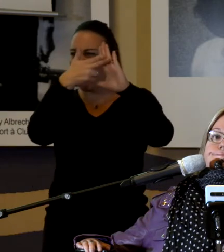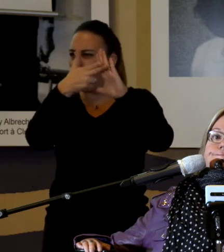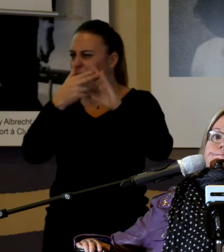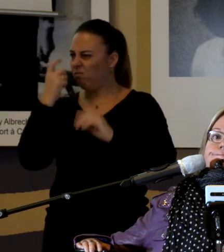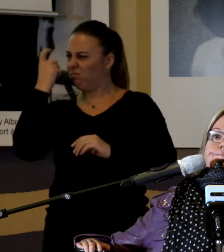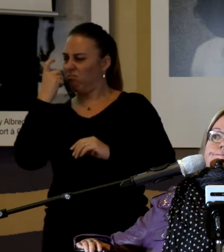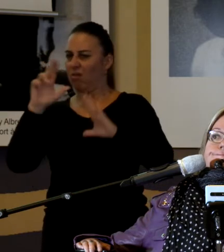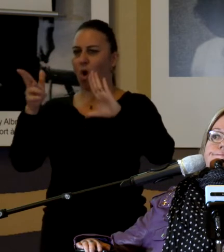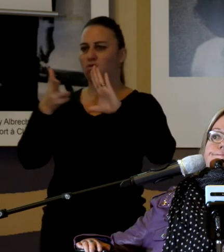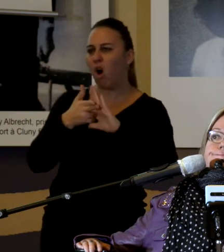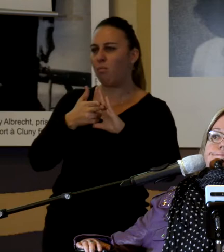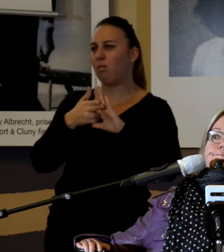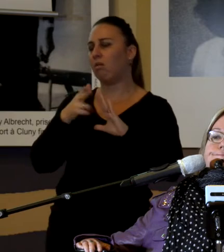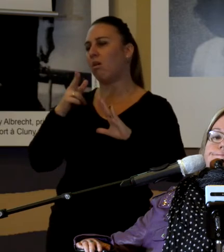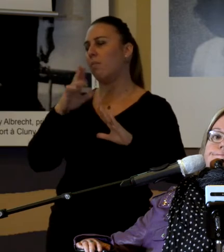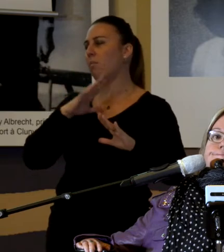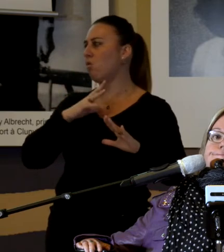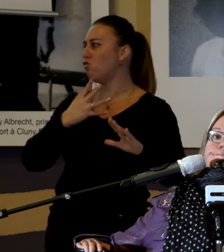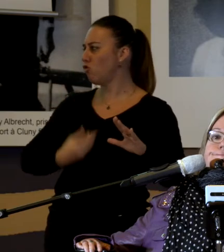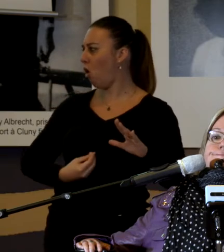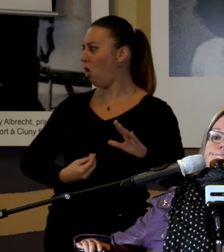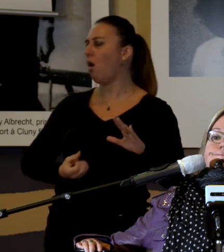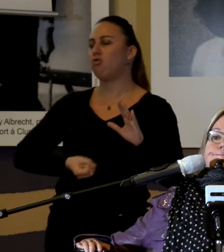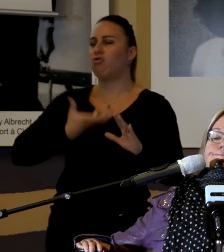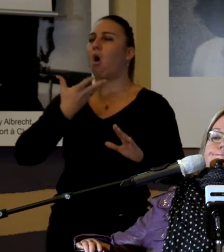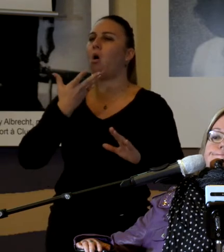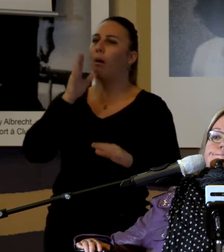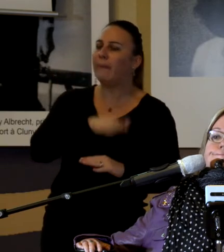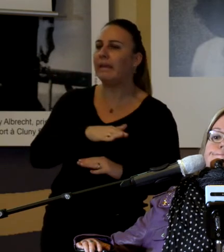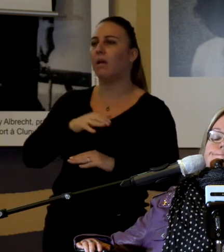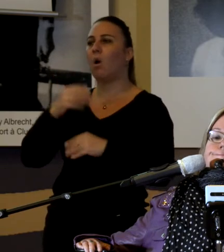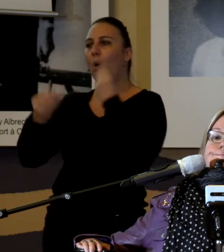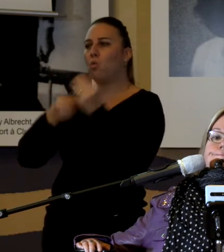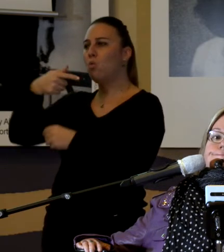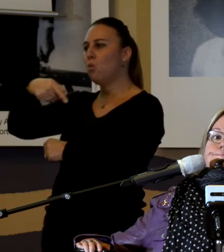les normes de genre en particulier, hein, découvre le queer, etc.